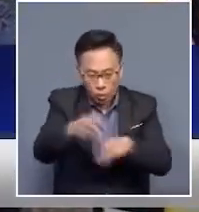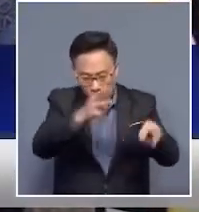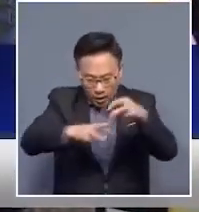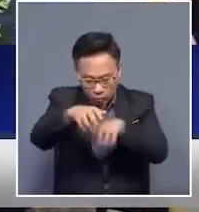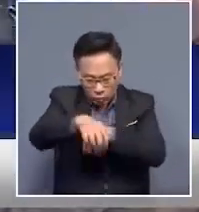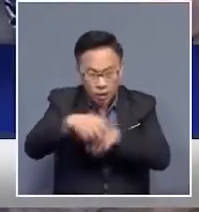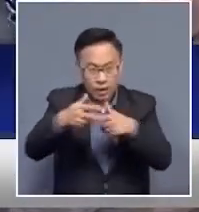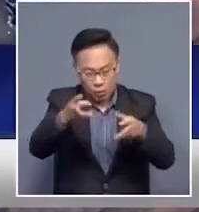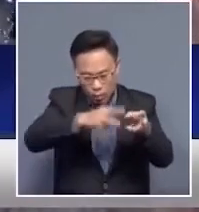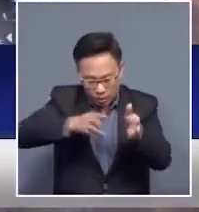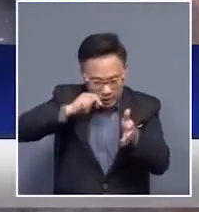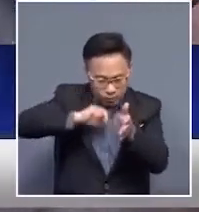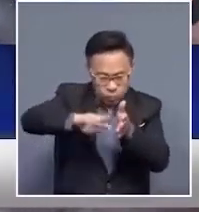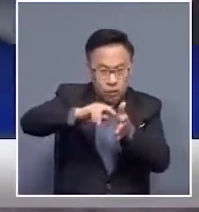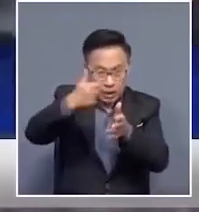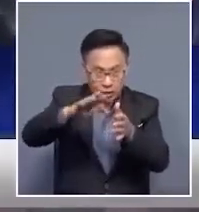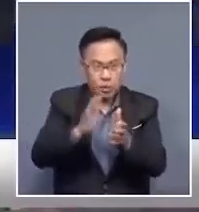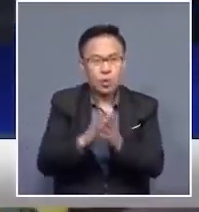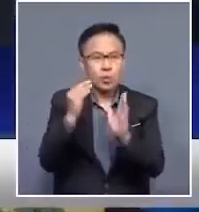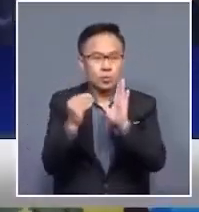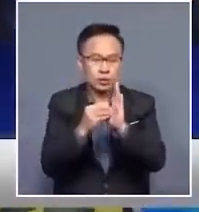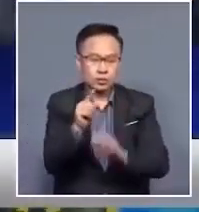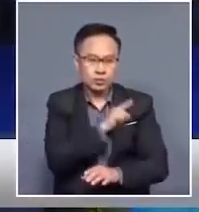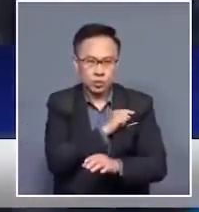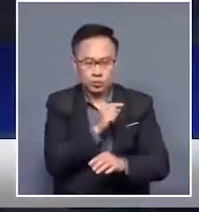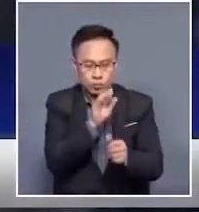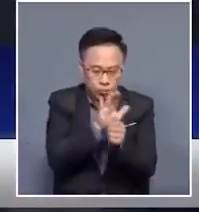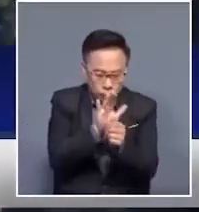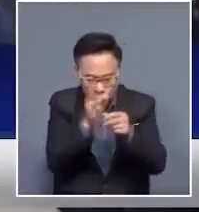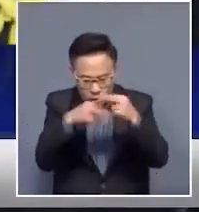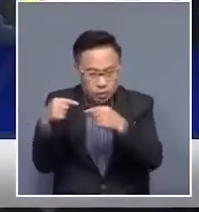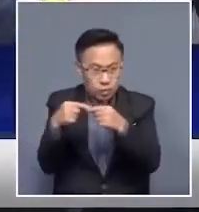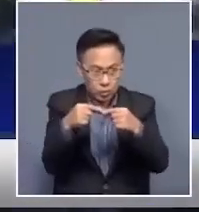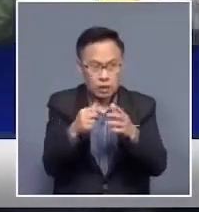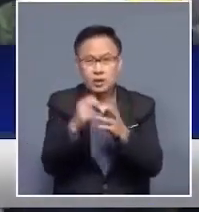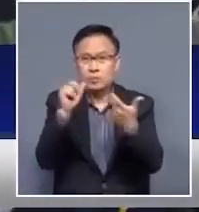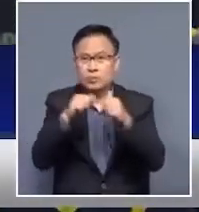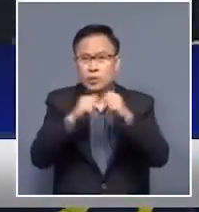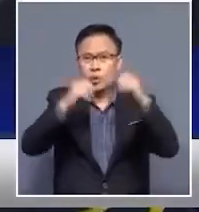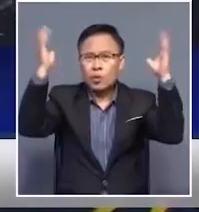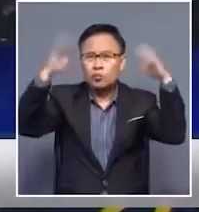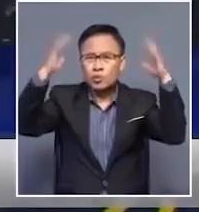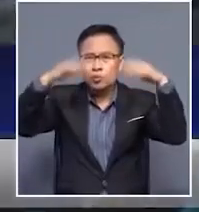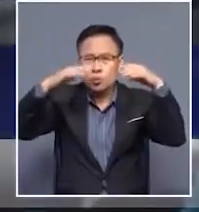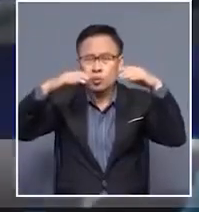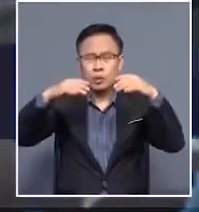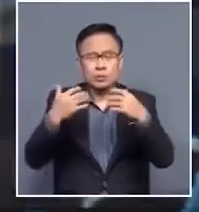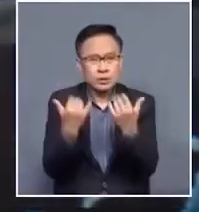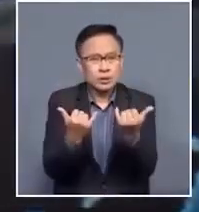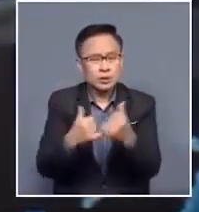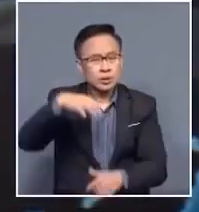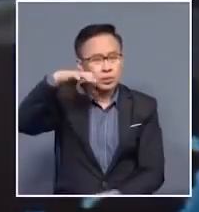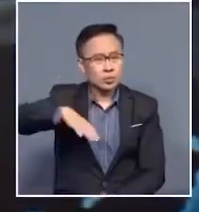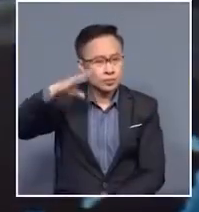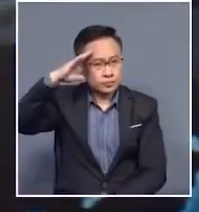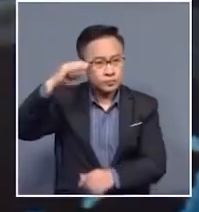ารถรับน้ำได้เป็นแก้มลิงเฉพาะกิจได้แล้วนี่เมื่อเกิดเหตุฝนตกขึ้นในพื้นที่ต่างๆเนี่ยทางกองทัพบกเนี่ยน้ำเขต